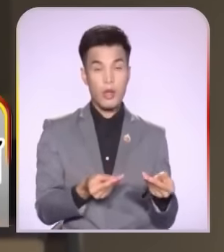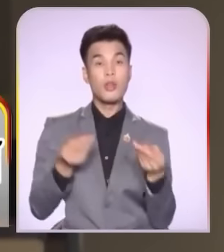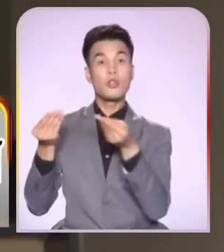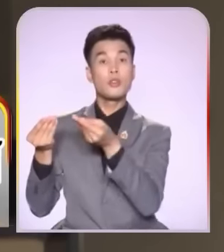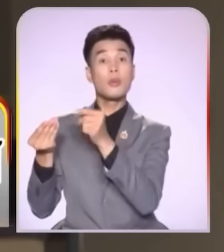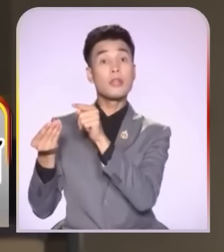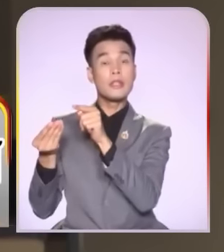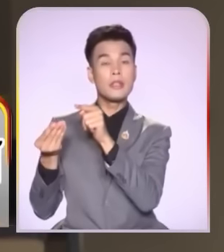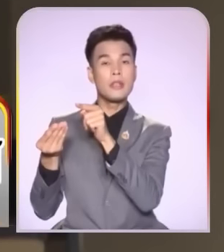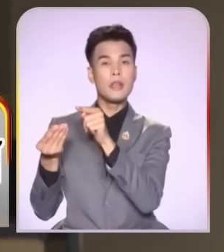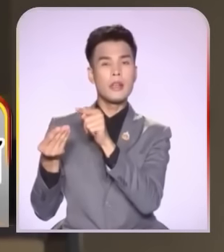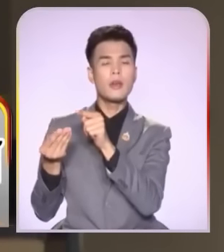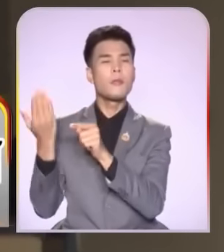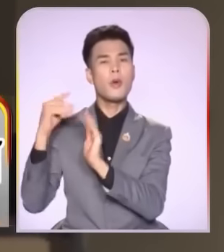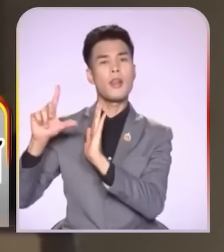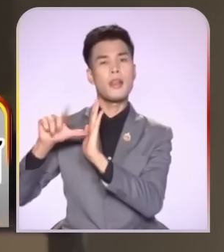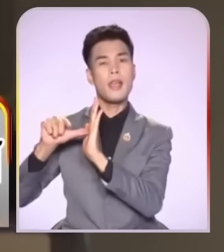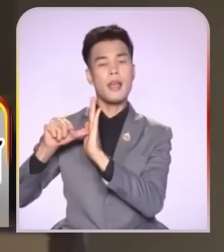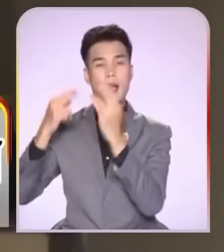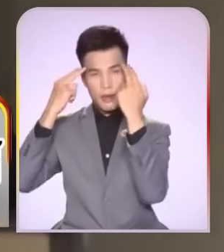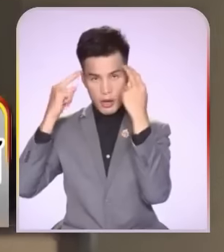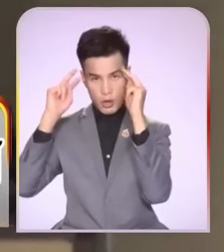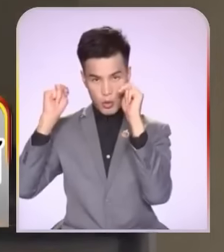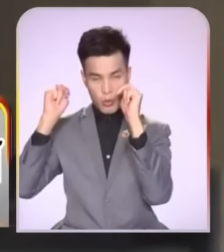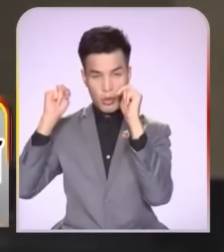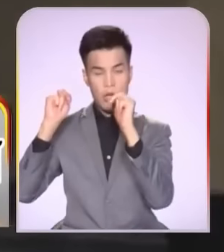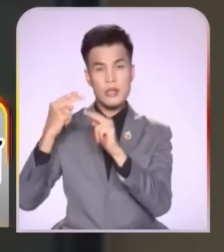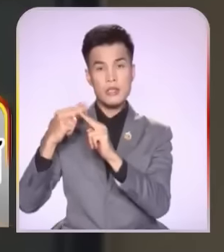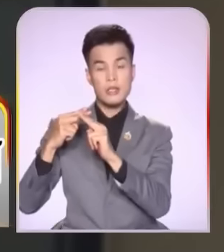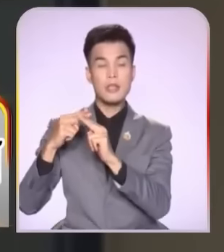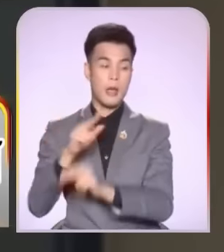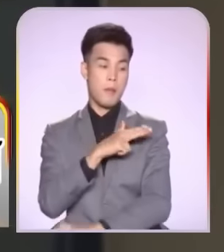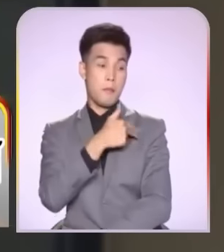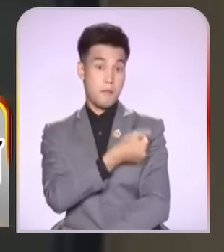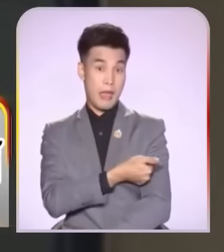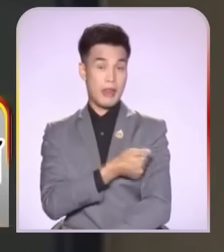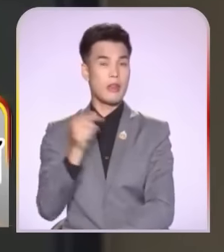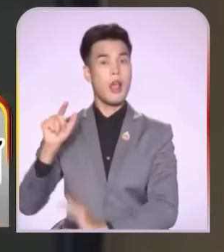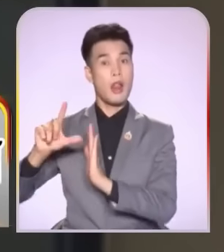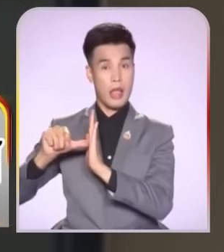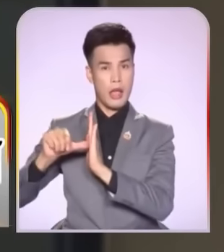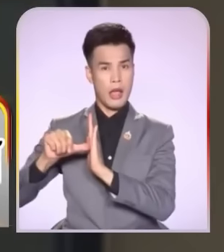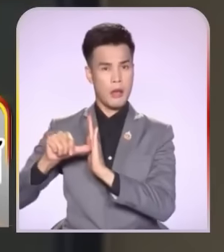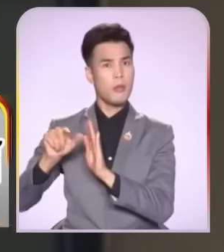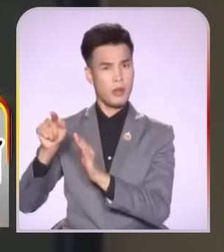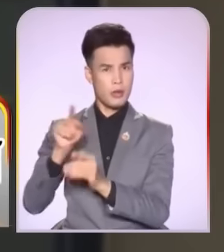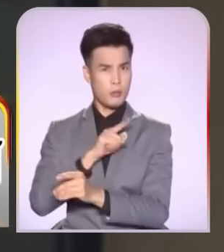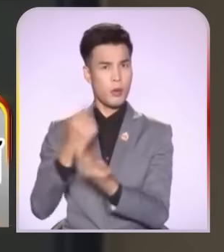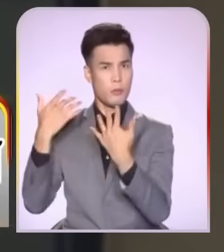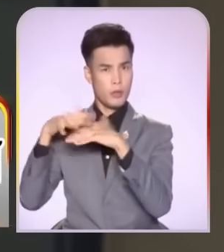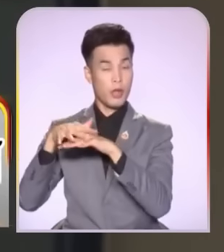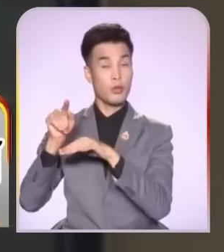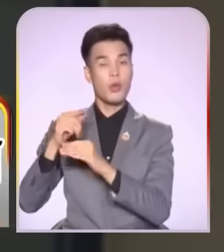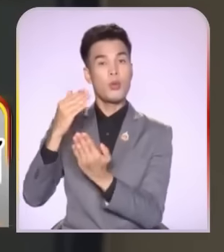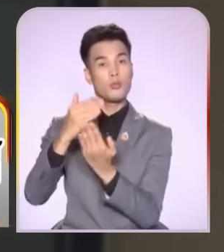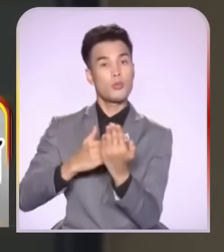สุริเดชครับซึ่งท่านเป็นอดีตเลขาธิการนายกรัฐมนตรีให้ท่านน่ะไปประสานต่อเพราะต้องมีขั้นตอนในการตรว